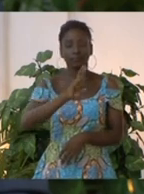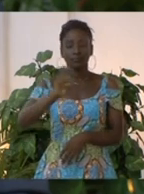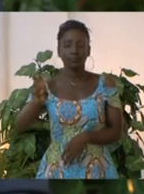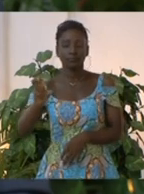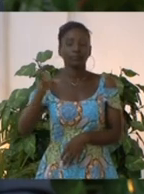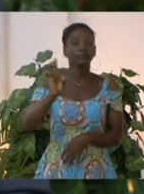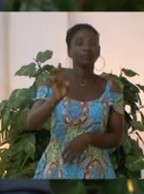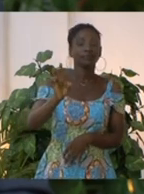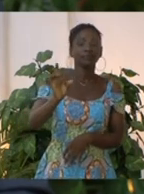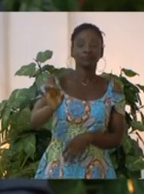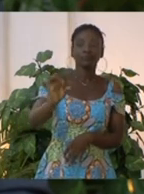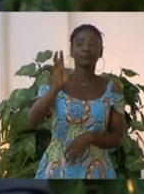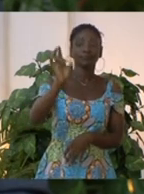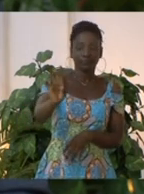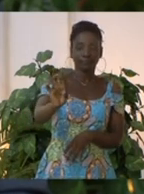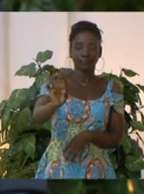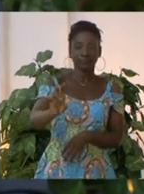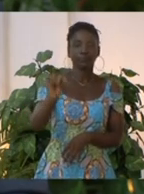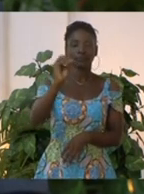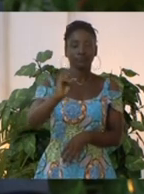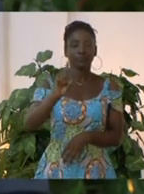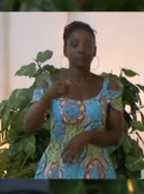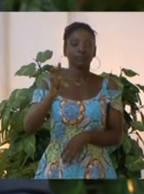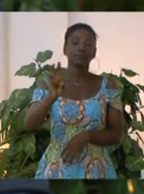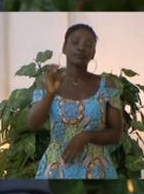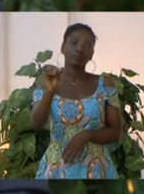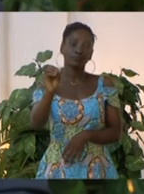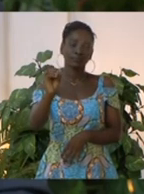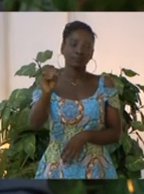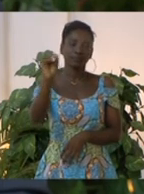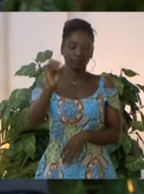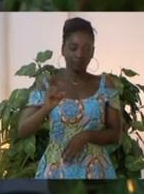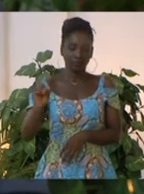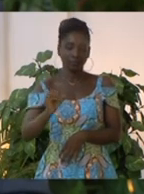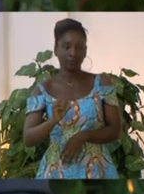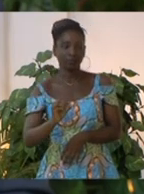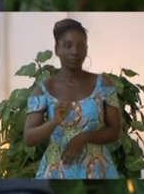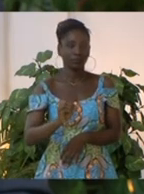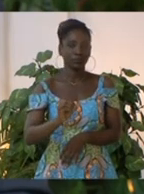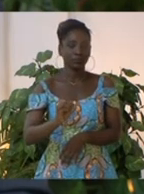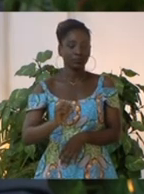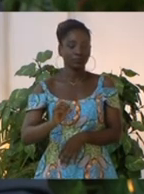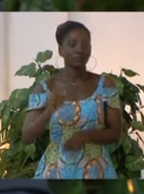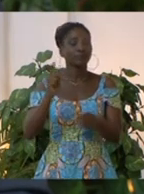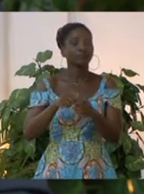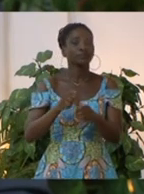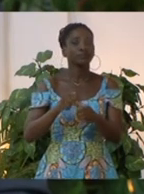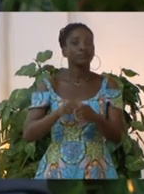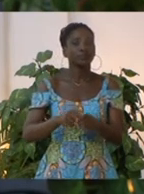287, soit 0,60%. Suffrage exprimé,